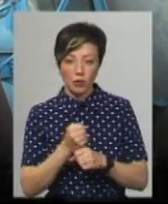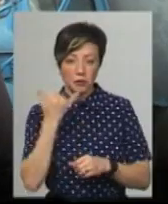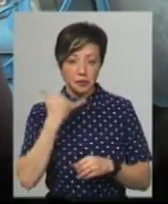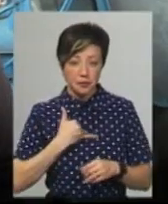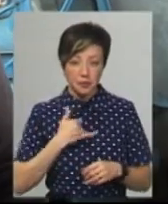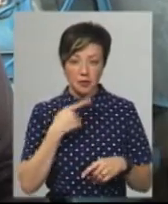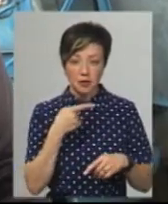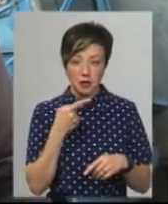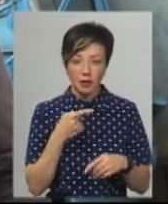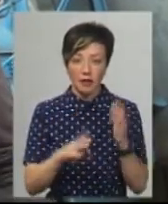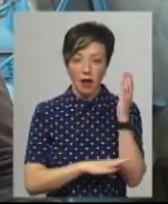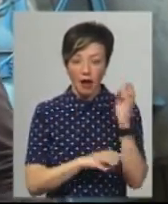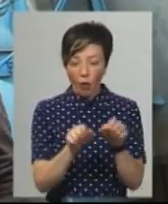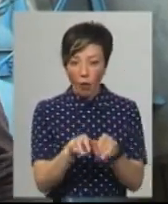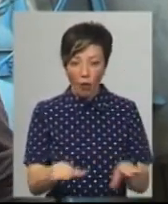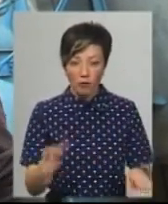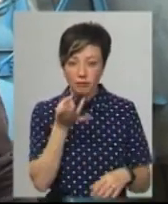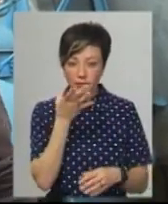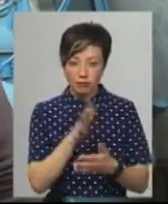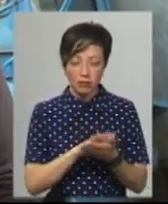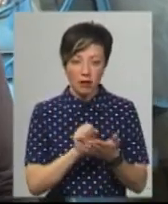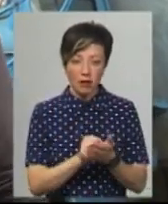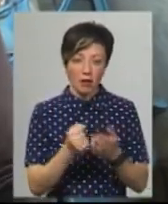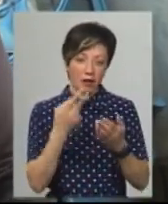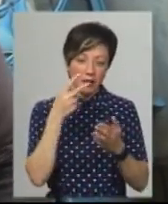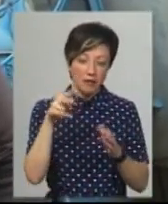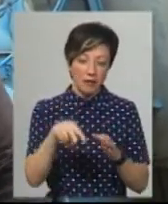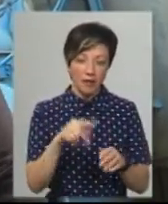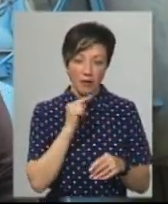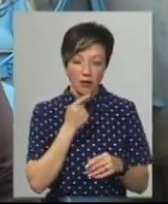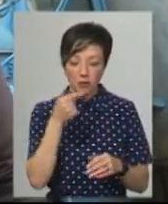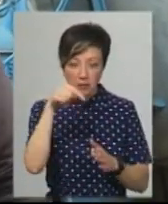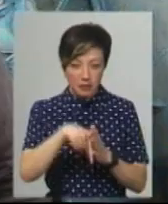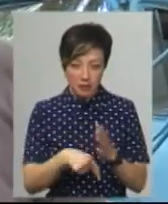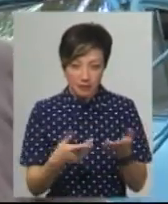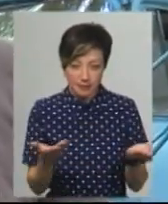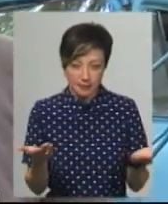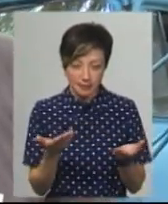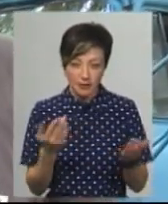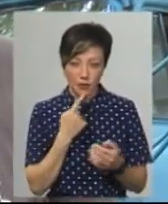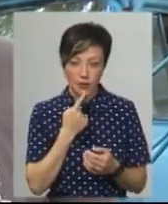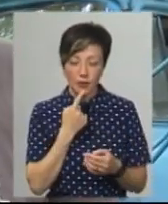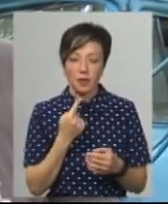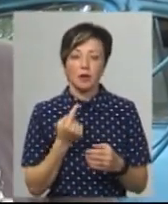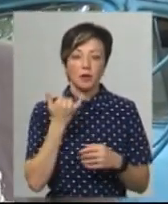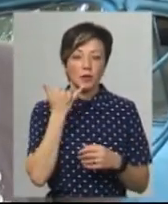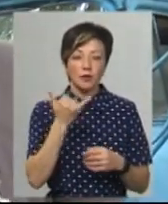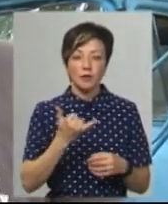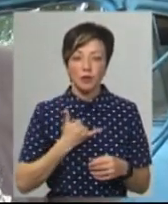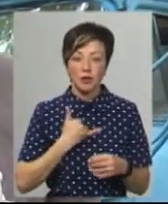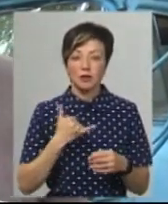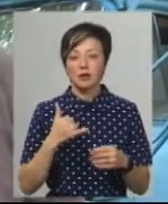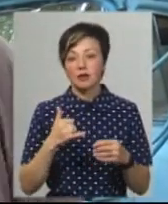корінної системи немає, зогнило. Візуально так не оприділиш, слухайте, тому що в землю не зайдеш. Ти позвонили, що дерево